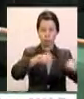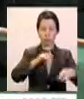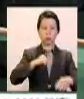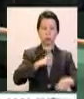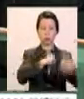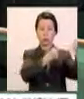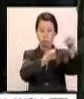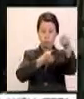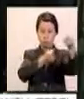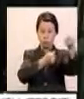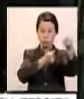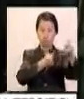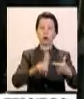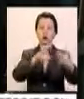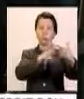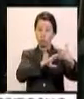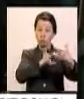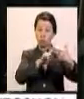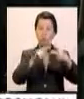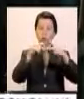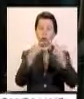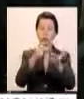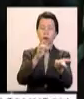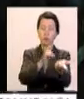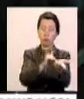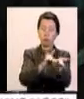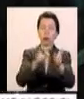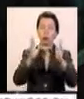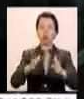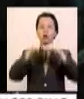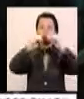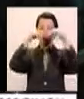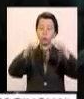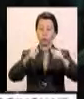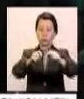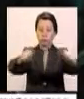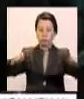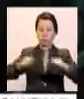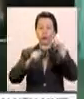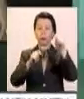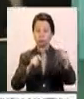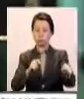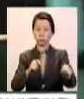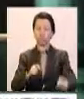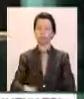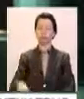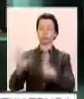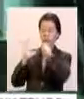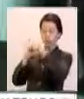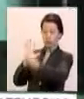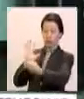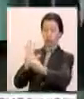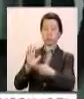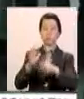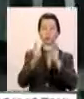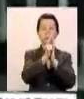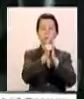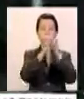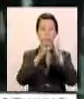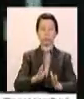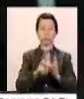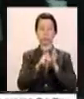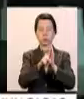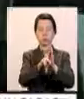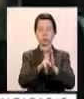anggota bomba, polis, pasukan perubatan dan orang awam di tempat kejadian. 5 peguam diketuai Kamaruzzaman Abdul